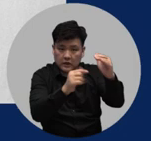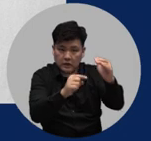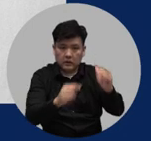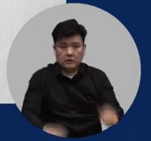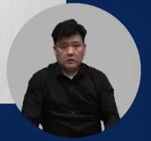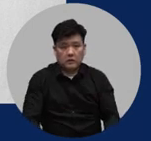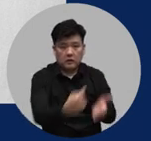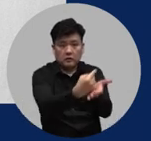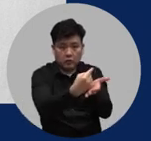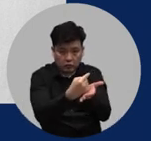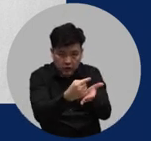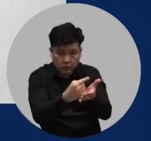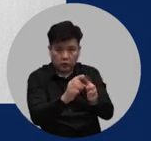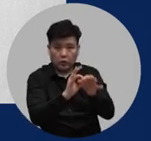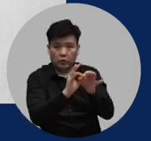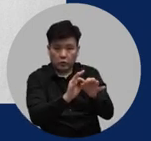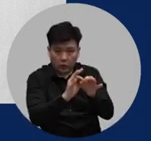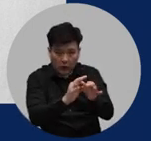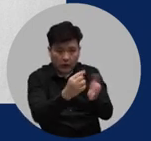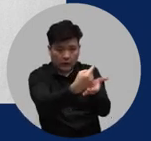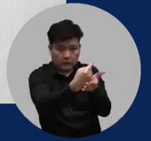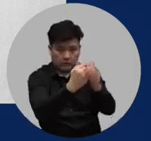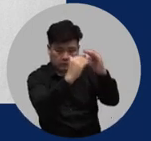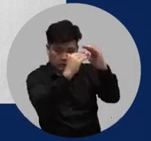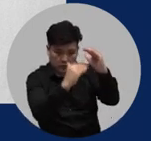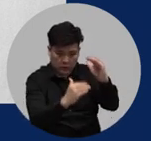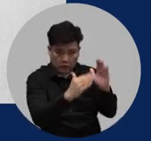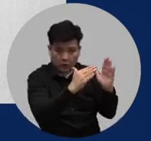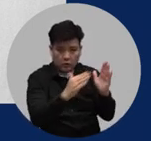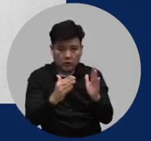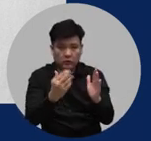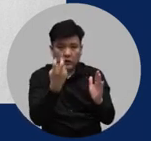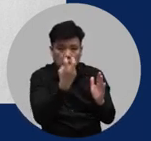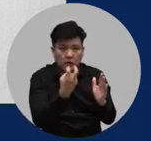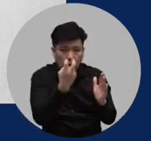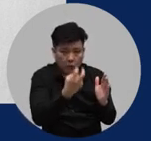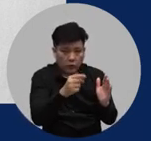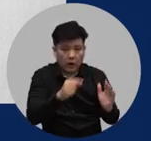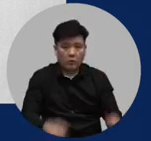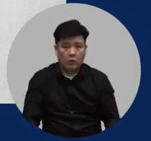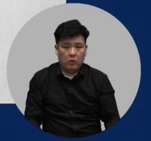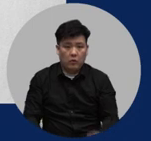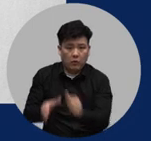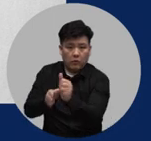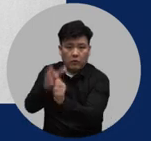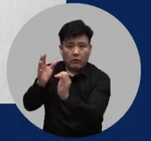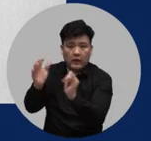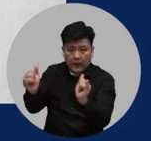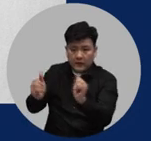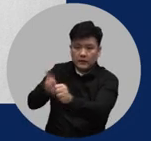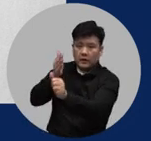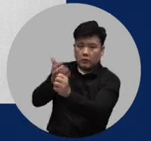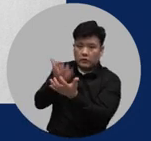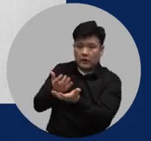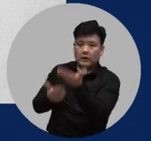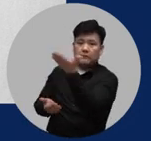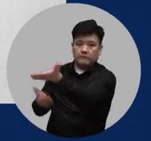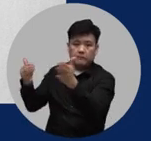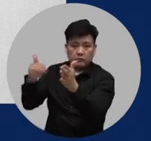고충 상담을 통해 신고인의 요구 내용을 정리 및 검토하여 피신고인에게 요구안을